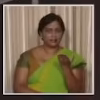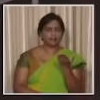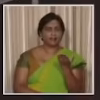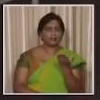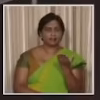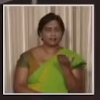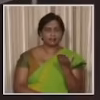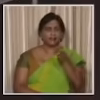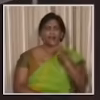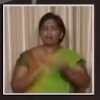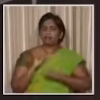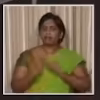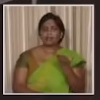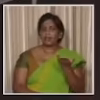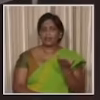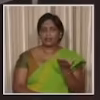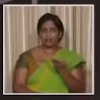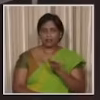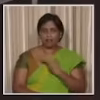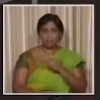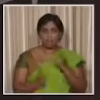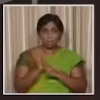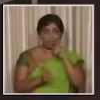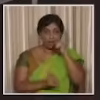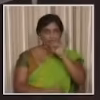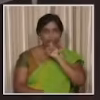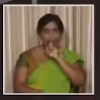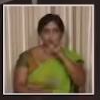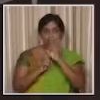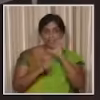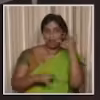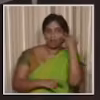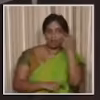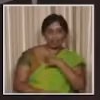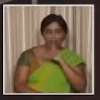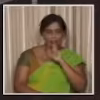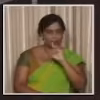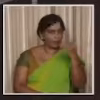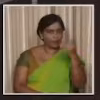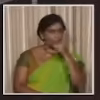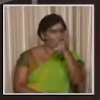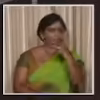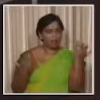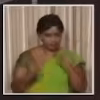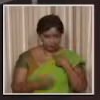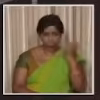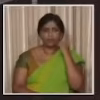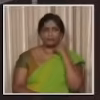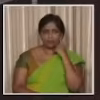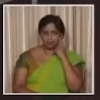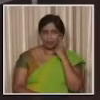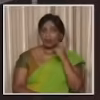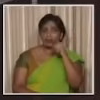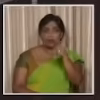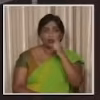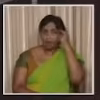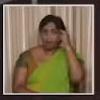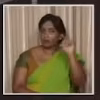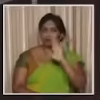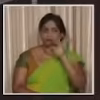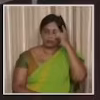ඉතින් අයියෝ ඔබතුමාට තරහ ගියේ. මම කිව්වේ නෑනේ මරික්කාර මන්ත්‍රීතුමා ජනාධිපතිතුමාට කතා කරනවා කියලා. ඔබතුමා එහෙම කරන්නේ නැහැ මම දන්නවා. මම ඔබතුමා ගැන නෙමෙයි